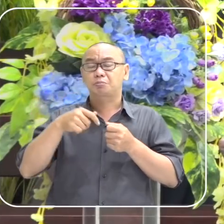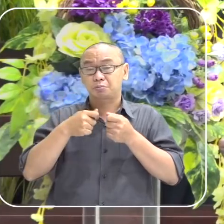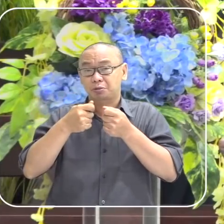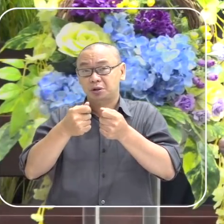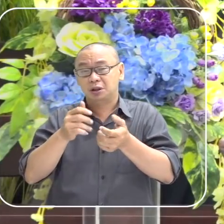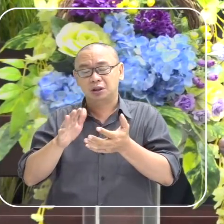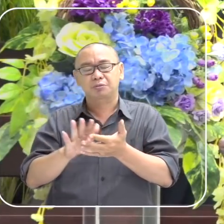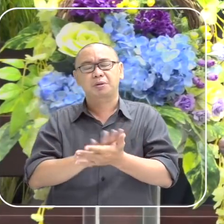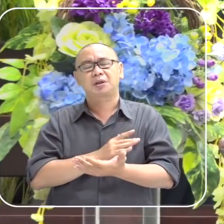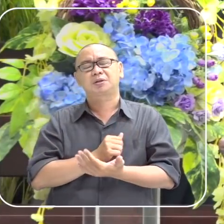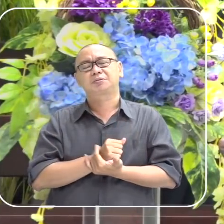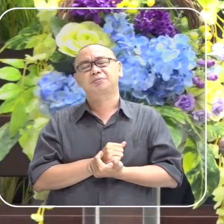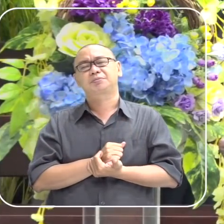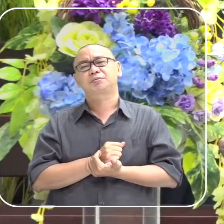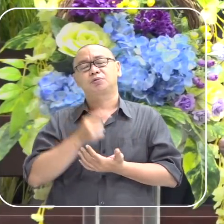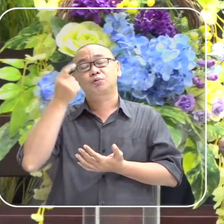Engkau beri kesempatan